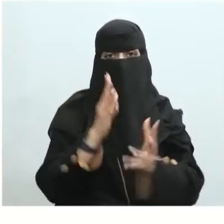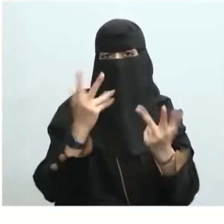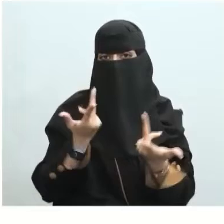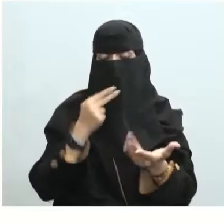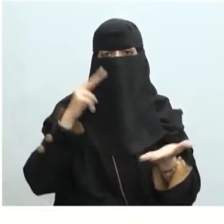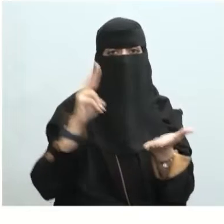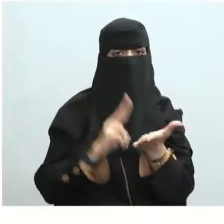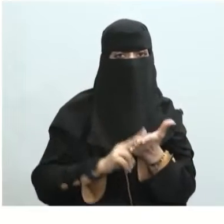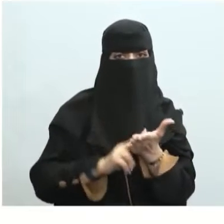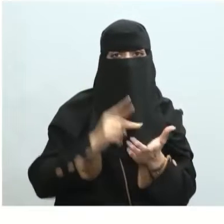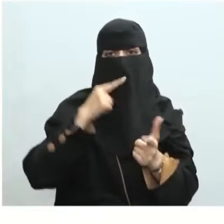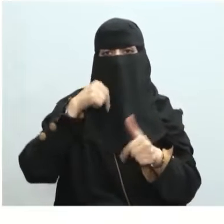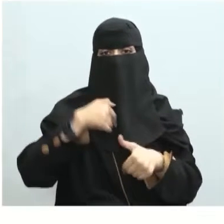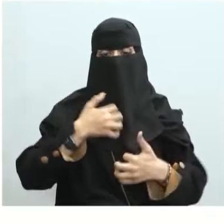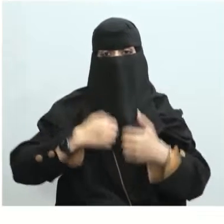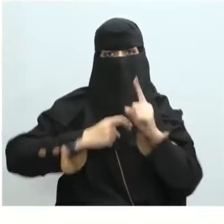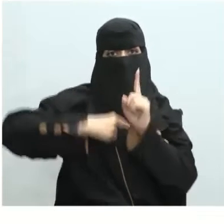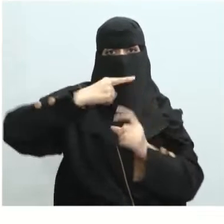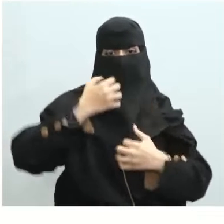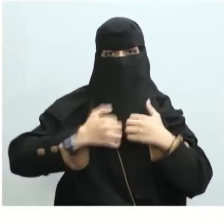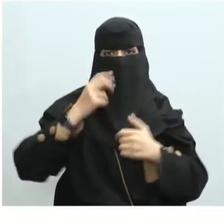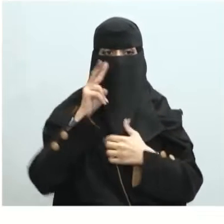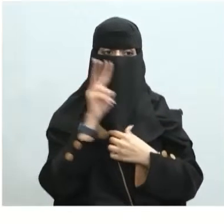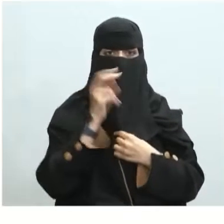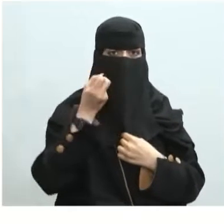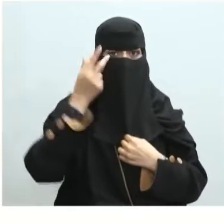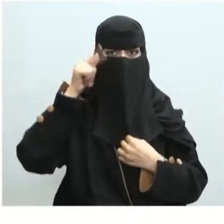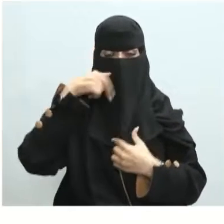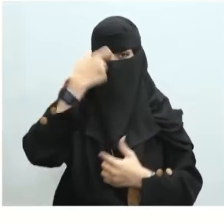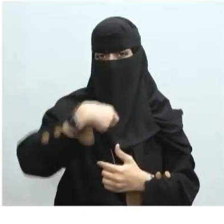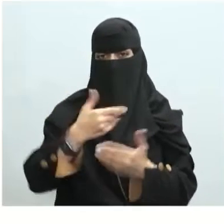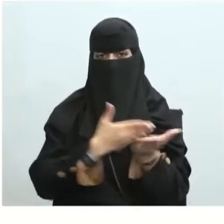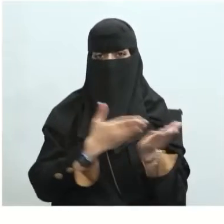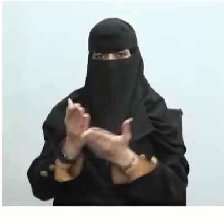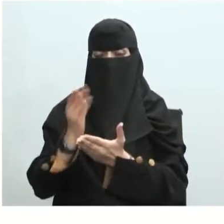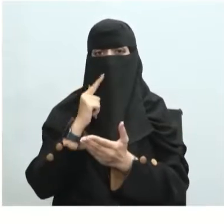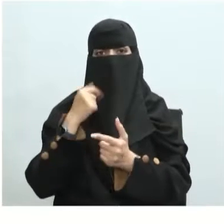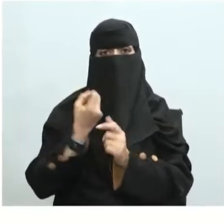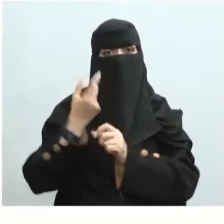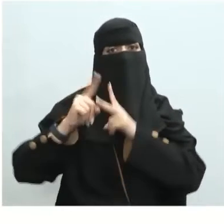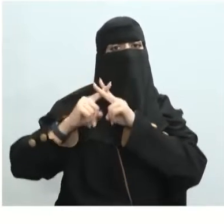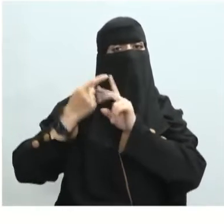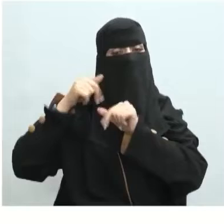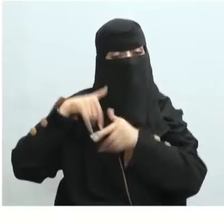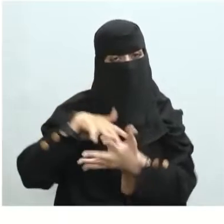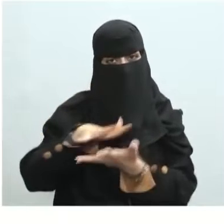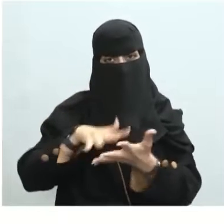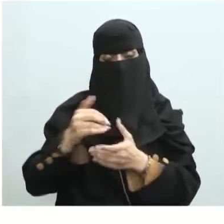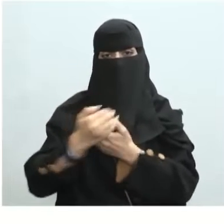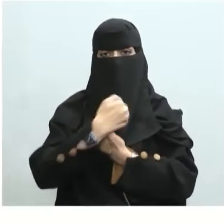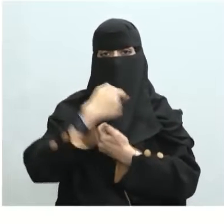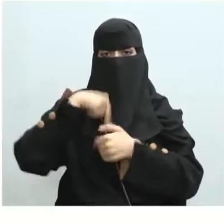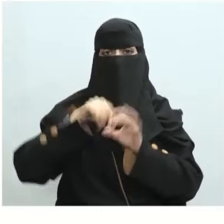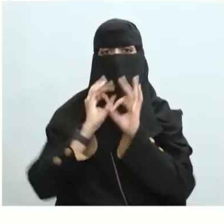عن هذه العواطف والانفعالات النفسيه والرؤى الشخصيه وايضا تقديم حلول مبتكره لمشكلات النفس